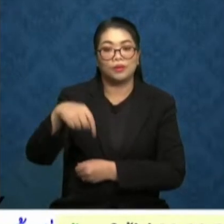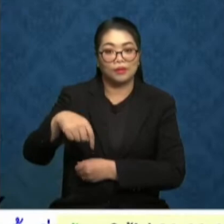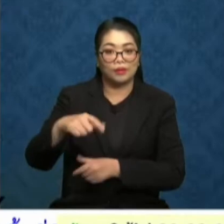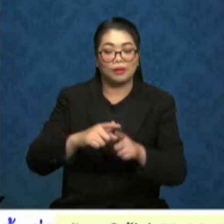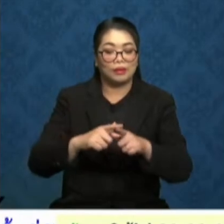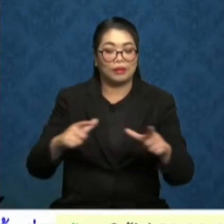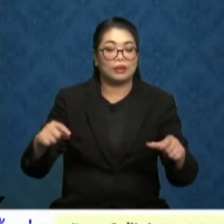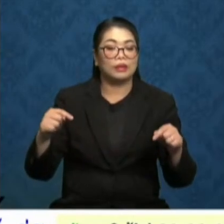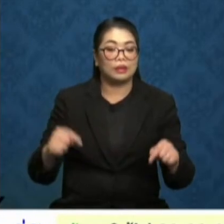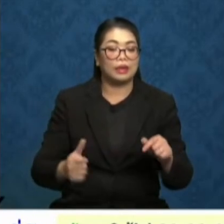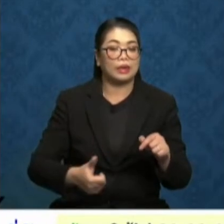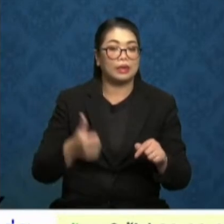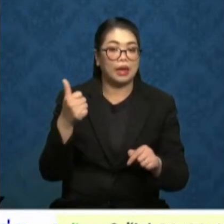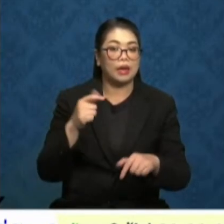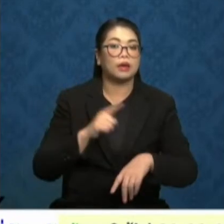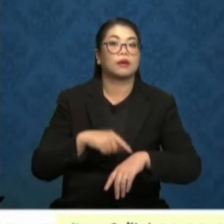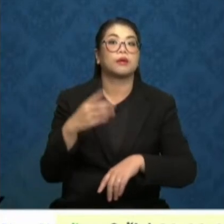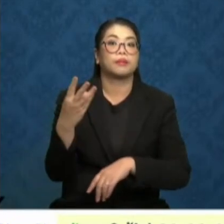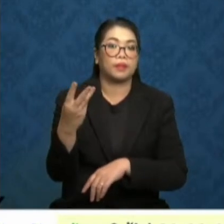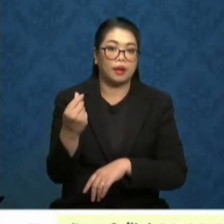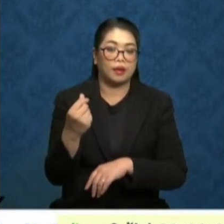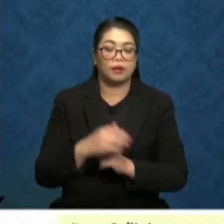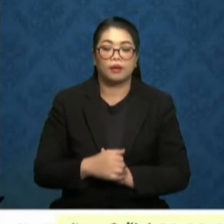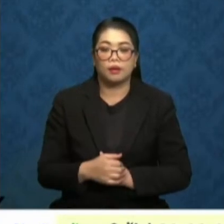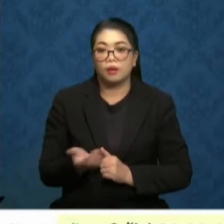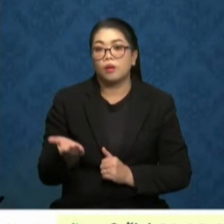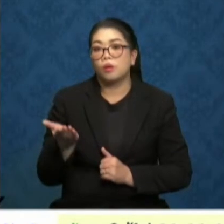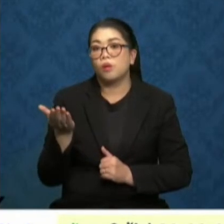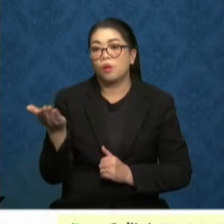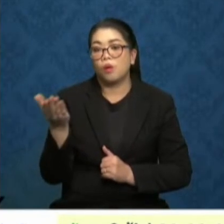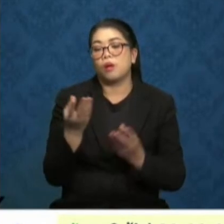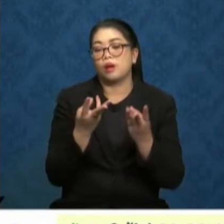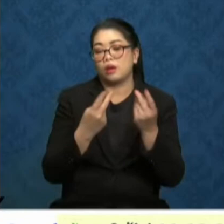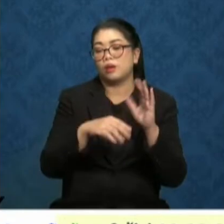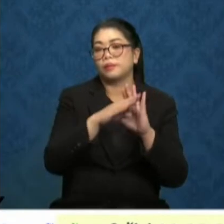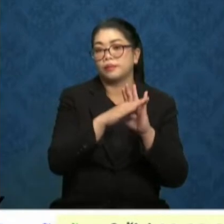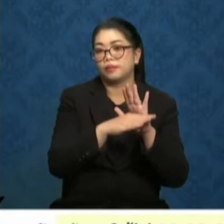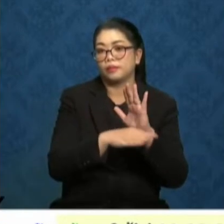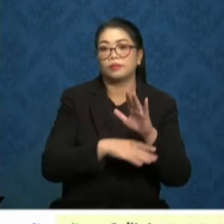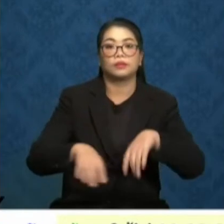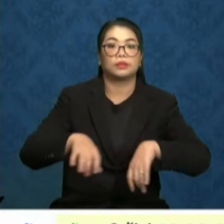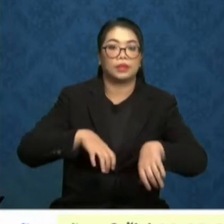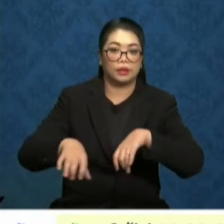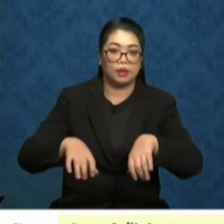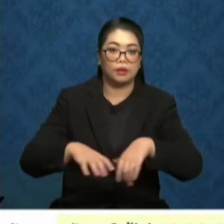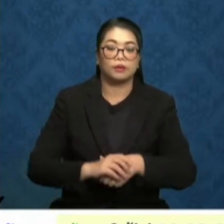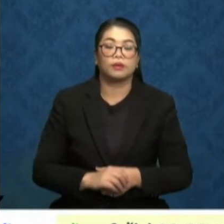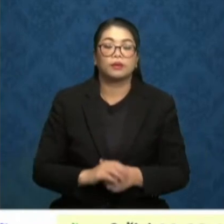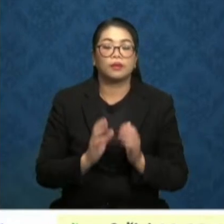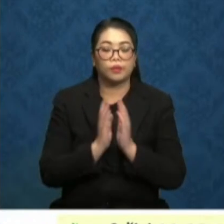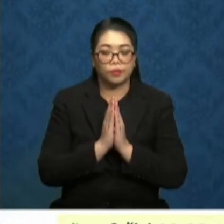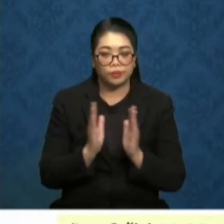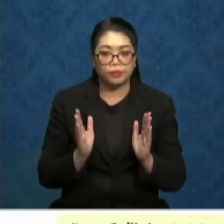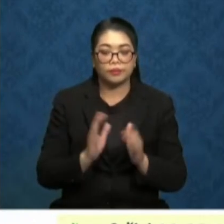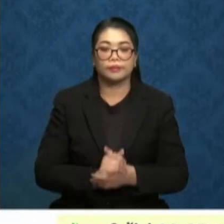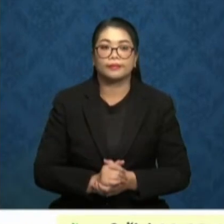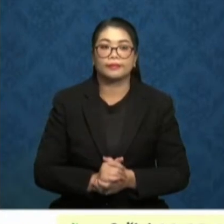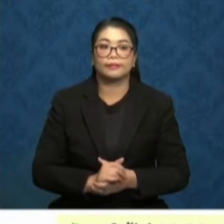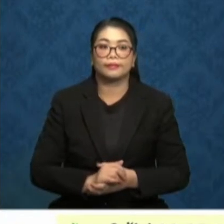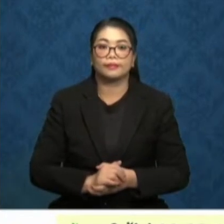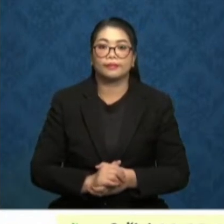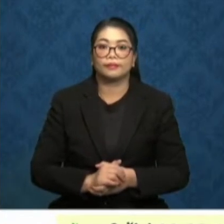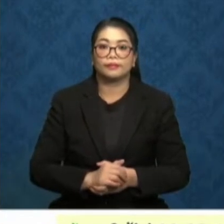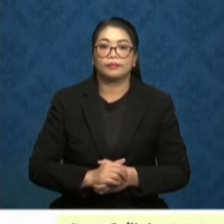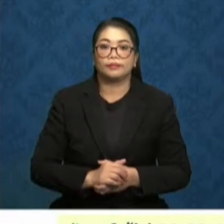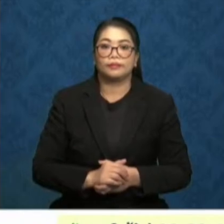ี้ ได้เมื่อใดและขอรายละเอียดในการดำเนินการด้วย ขอบคุณครับ